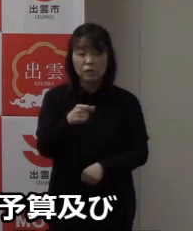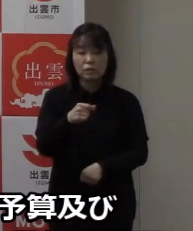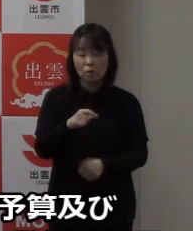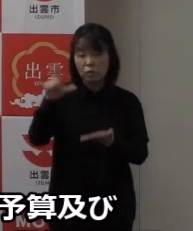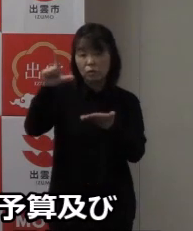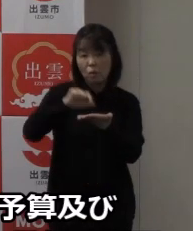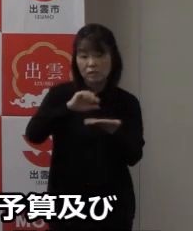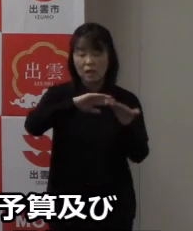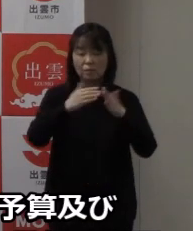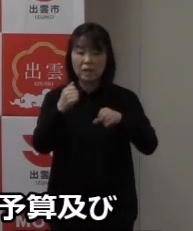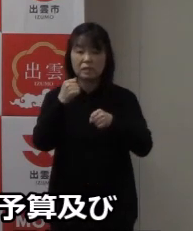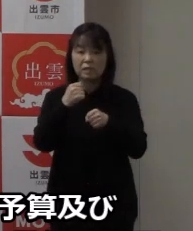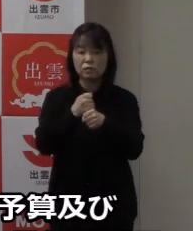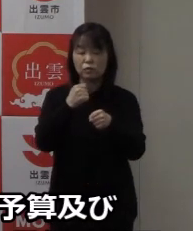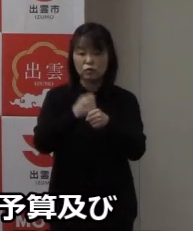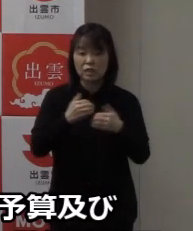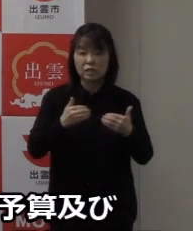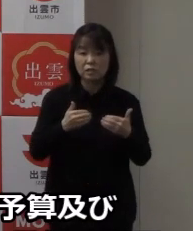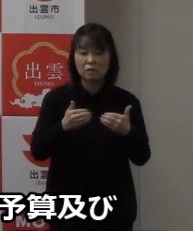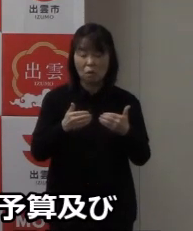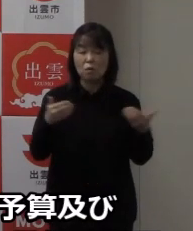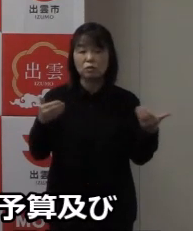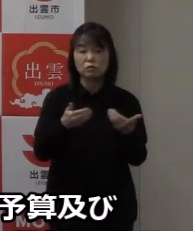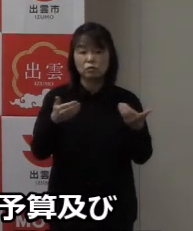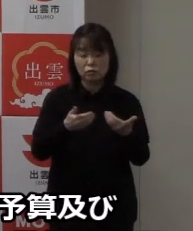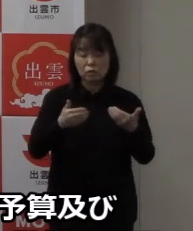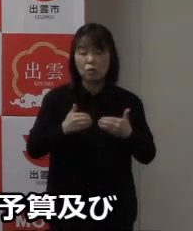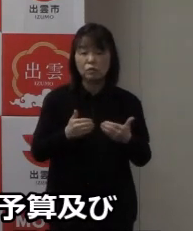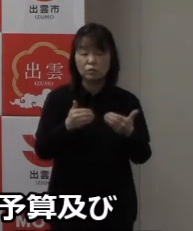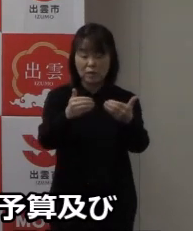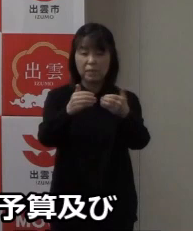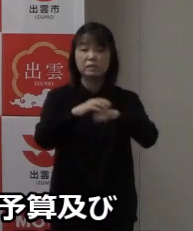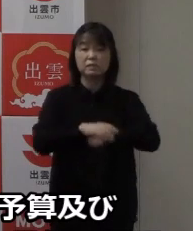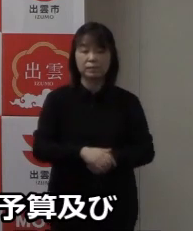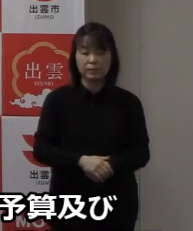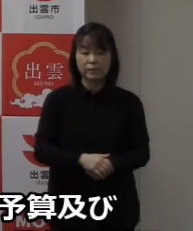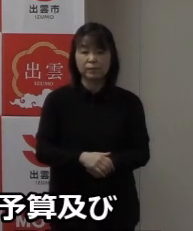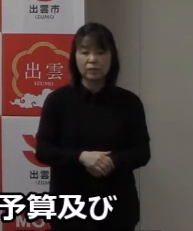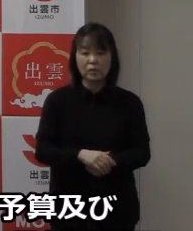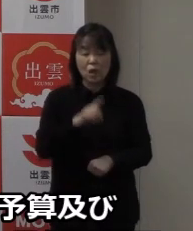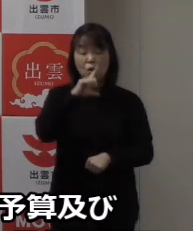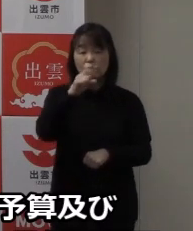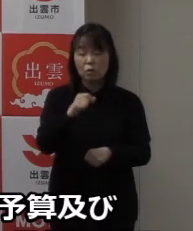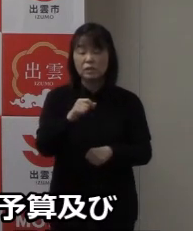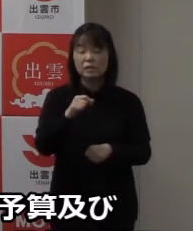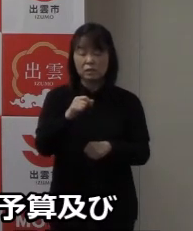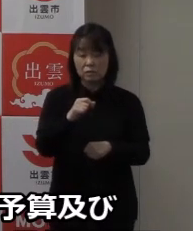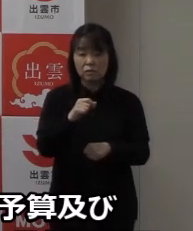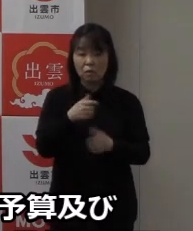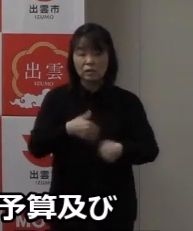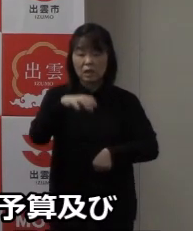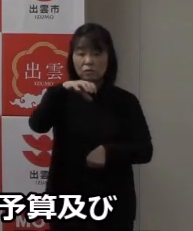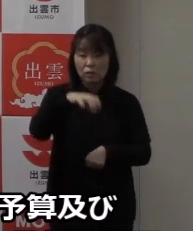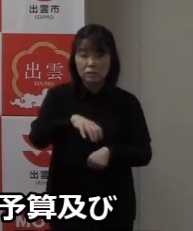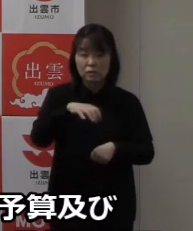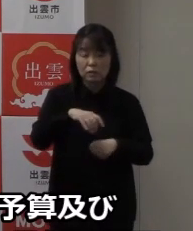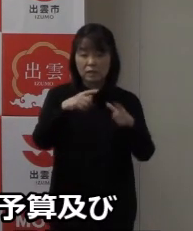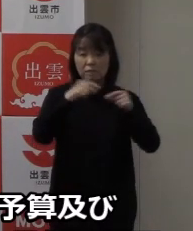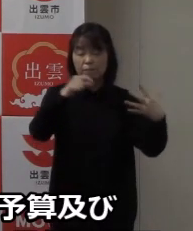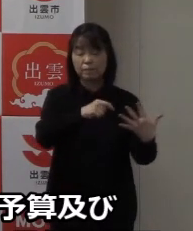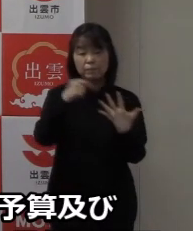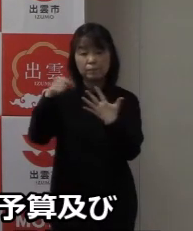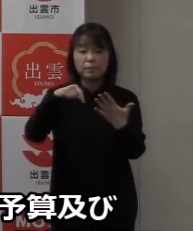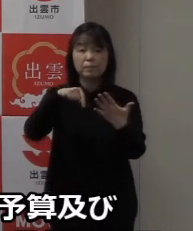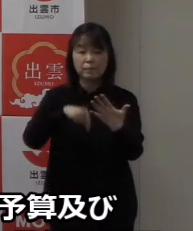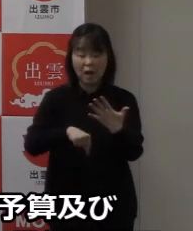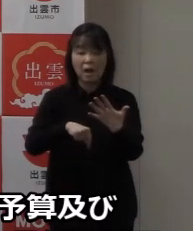を拡充してまいります。里地の選定に昨年選定されましたので、